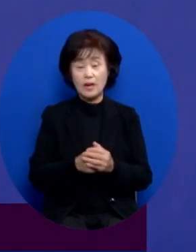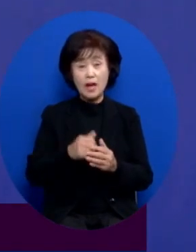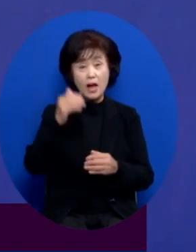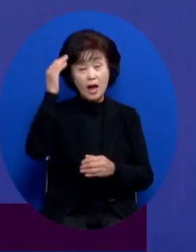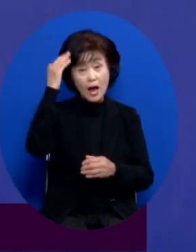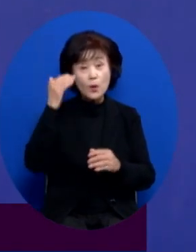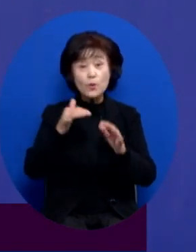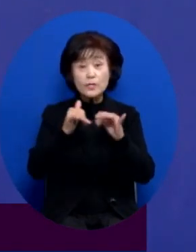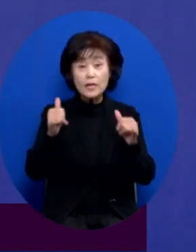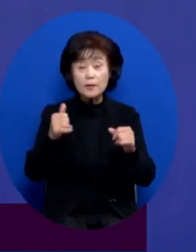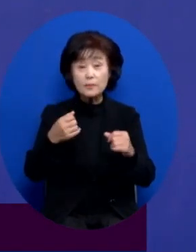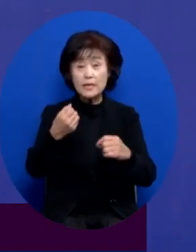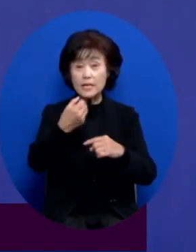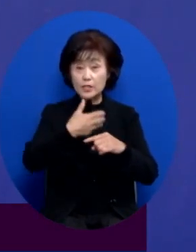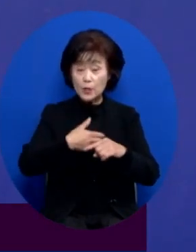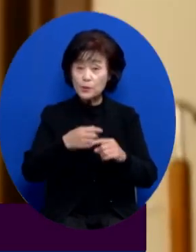있으신가요?